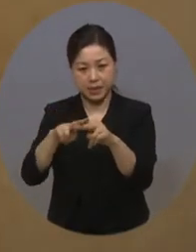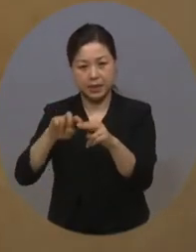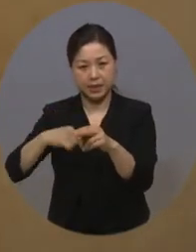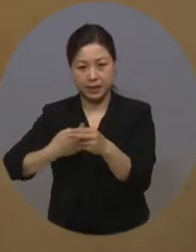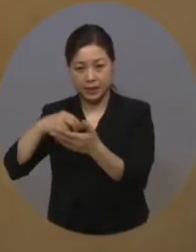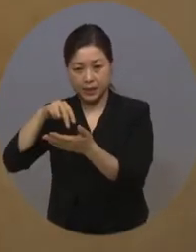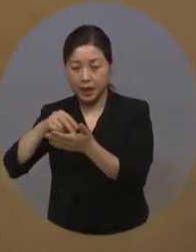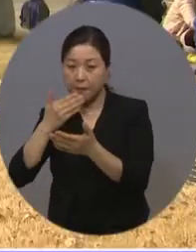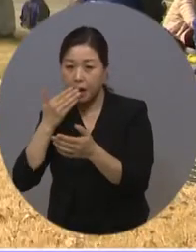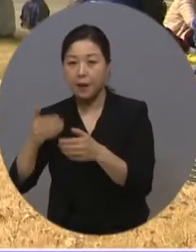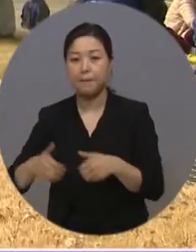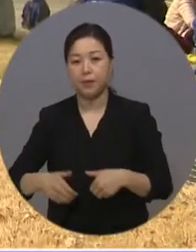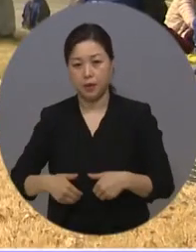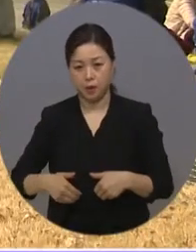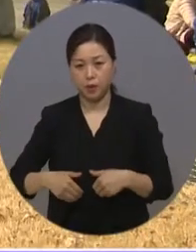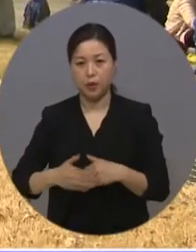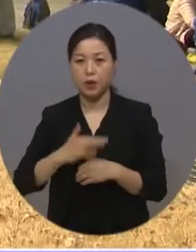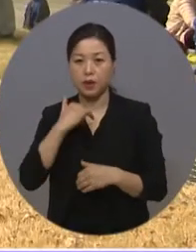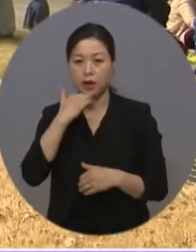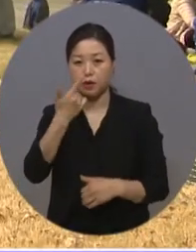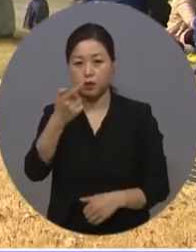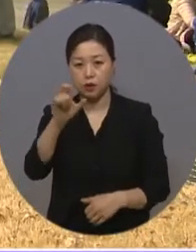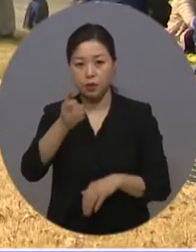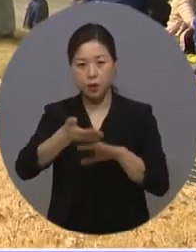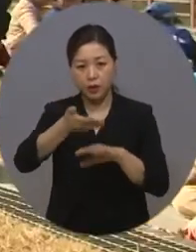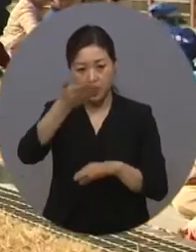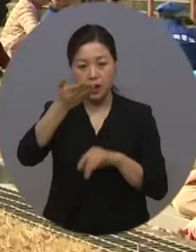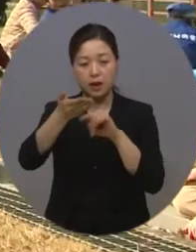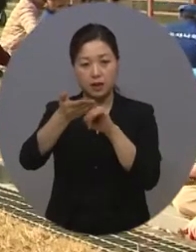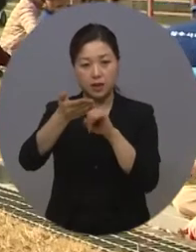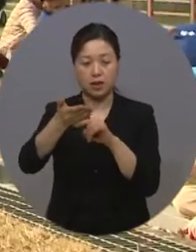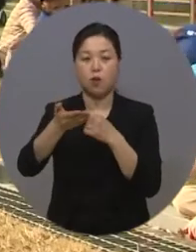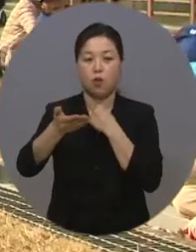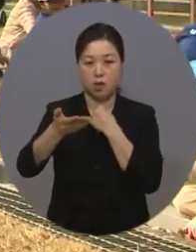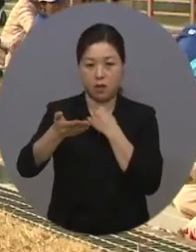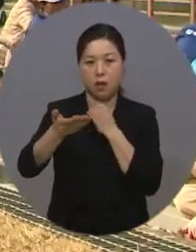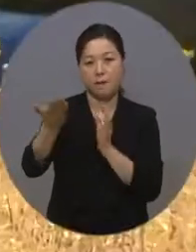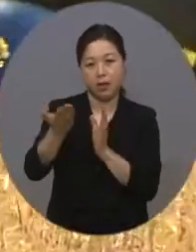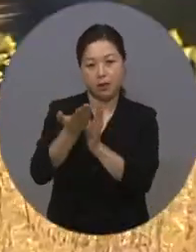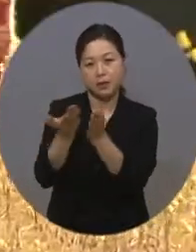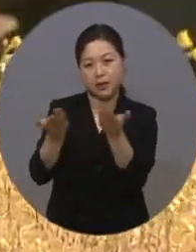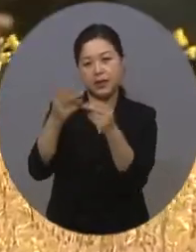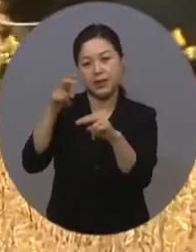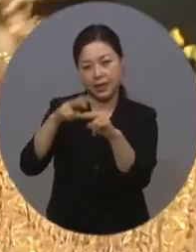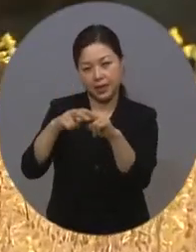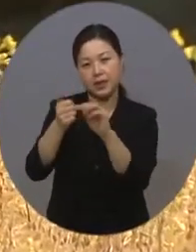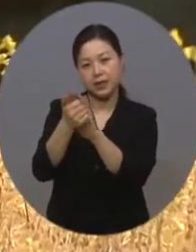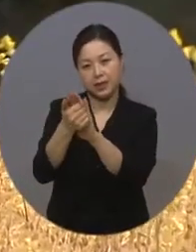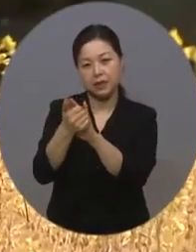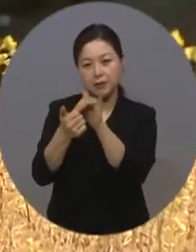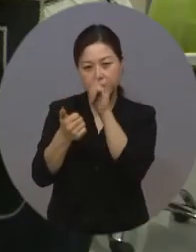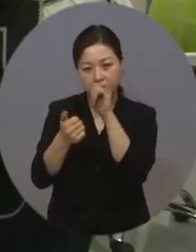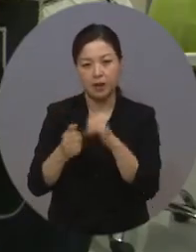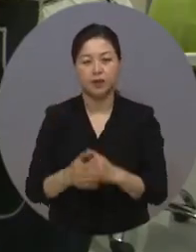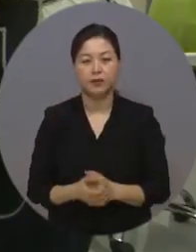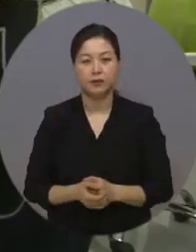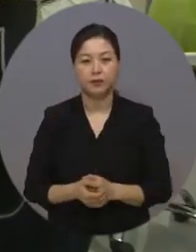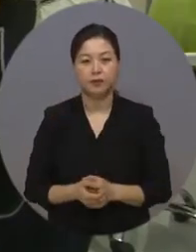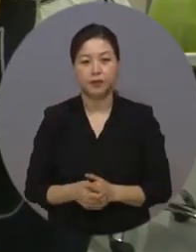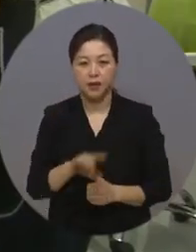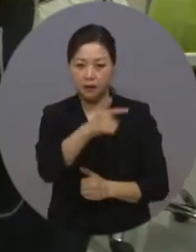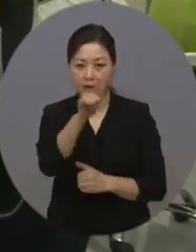있어야 되는데 65세 이성 본인이 오라면 맞춤형 일자리를 제공 환승 가 그래서 다양한